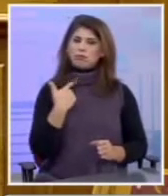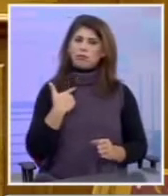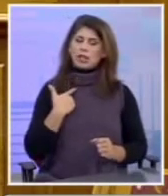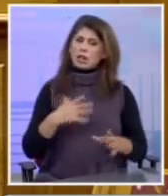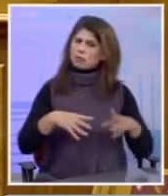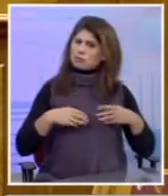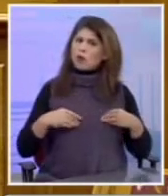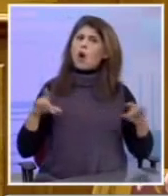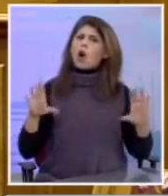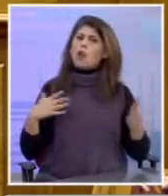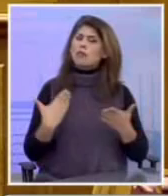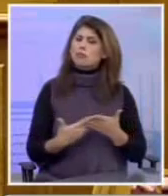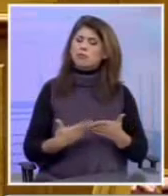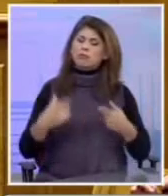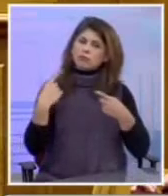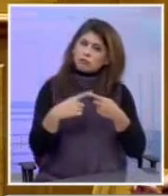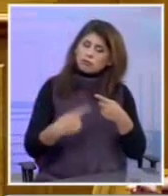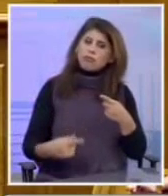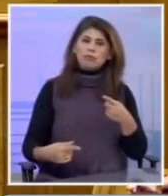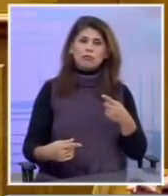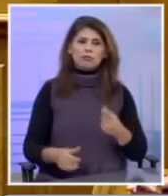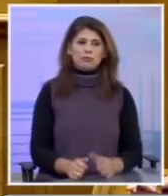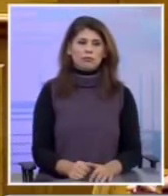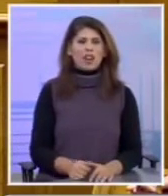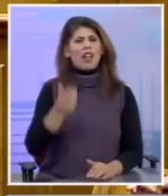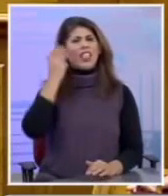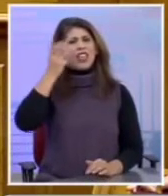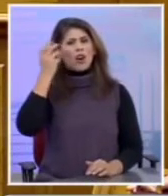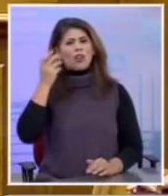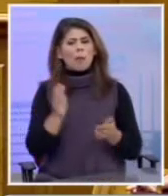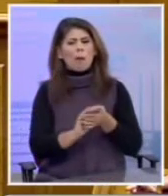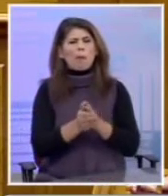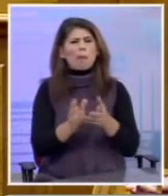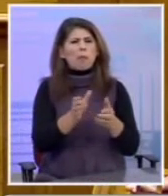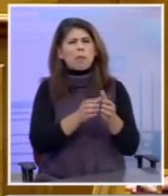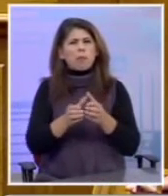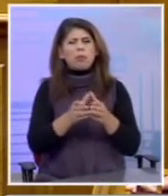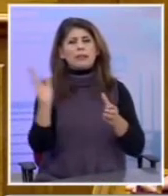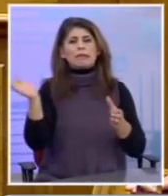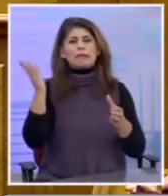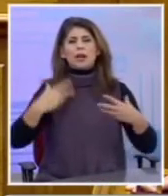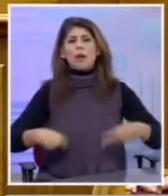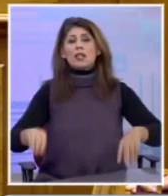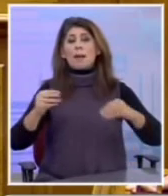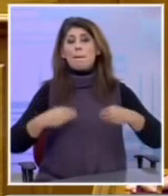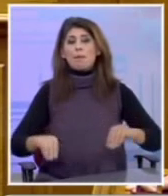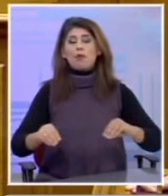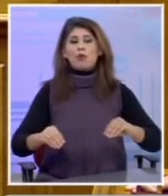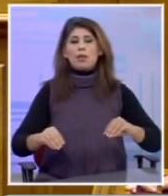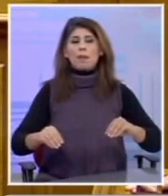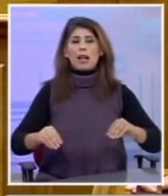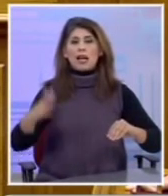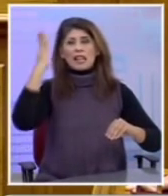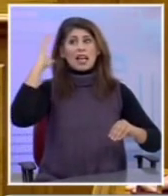αστήριχτα διάφορες θεωρίες συνωμοσίας για δήθεν ξεπούλημα σε αρπακτικά